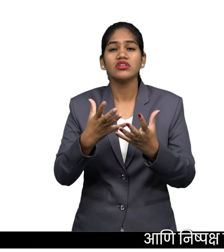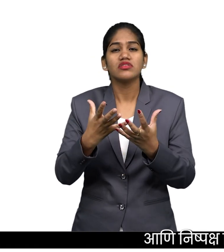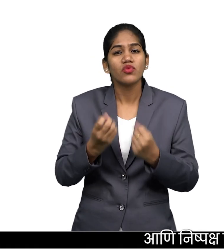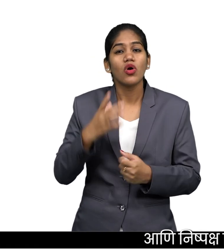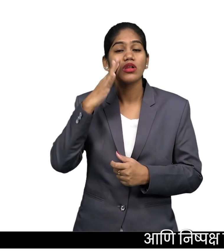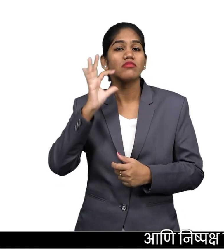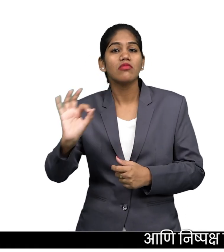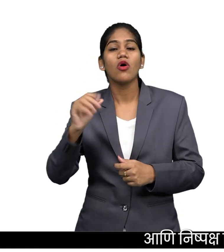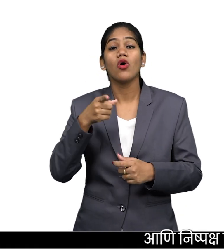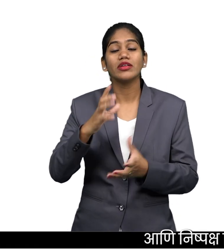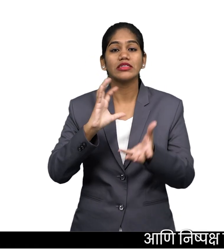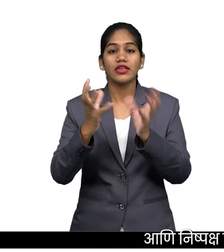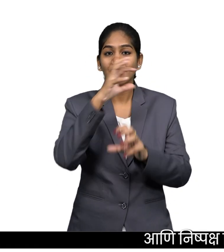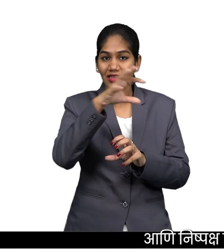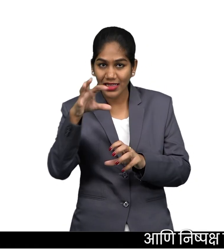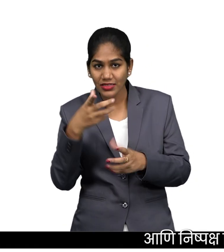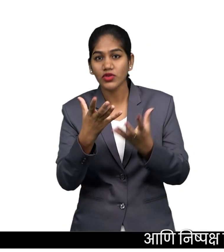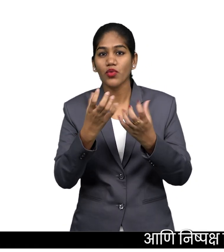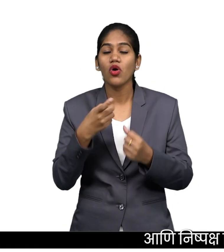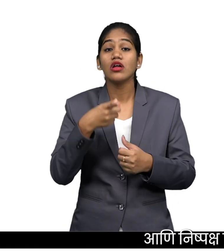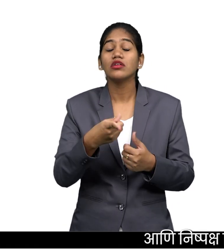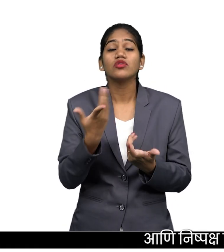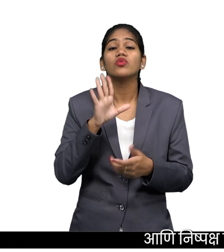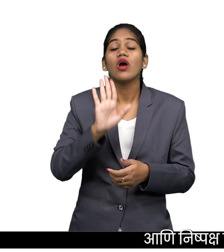आणि निष्पक्ष निवडणुका महत्त्वाचे असतात.